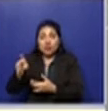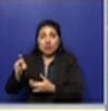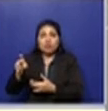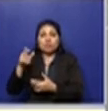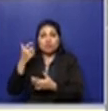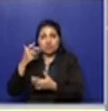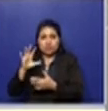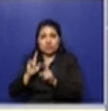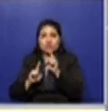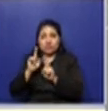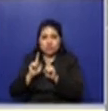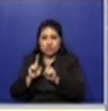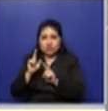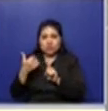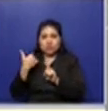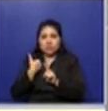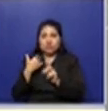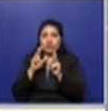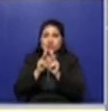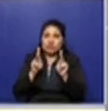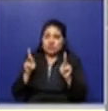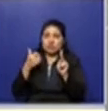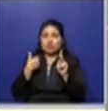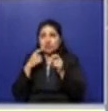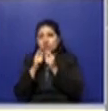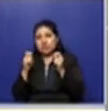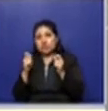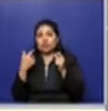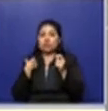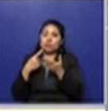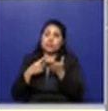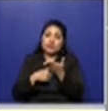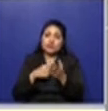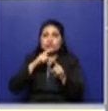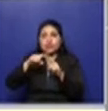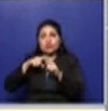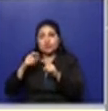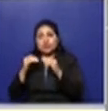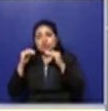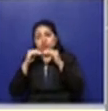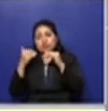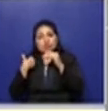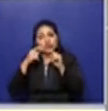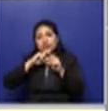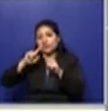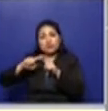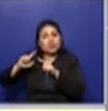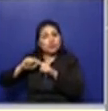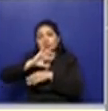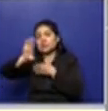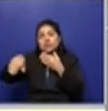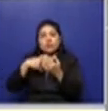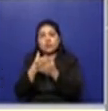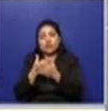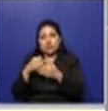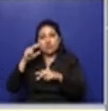าจากคณะกรรมการอนุกรรมการและที่ปรึกษาด้านสื่อสารสิทธิเสรีภาพและคุ้มครองผู้บ